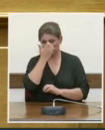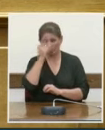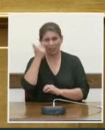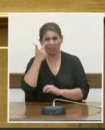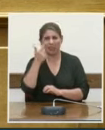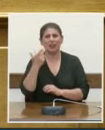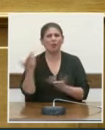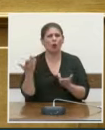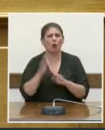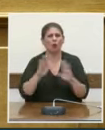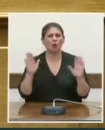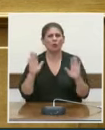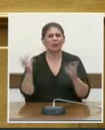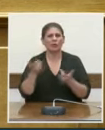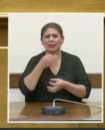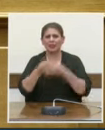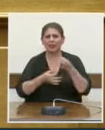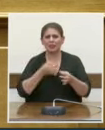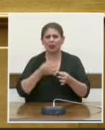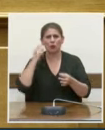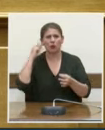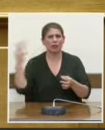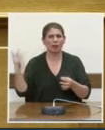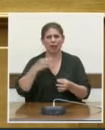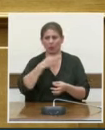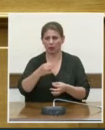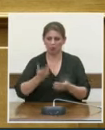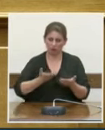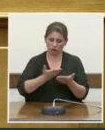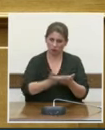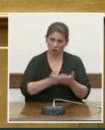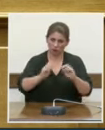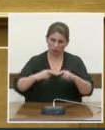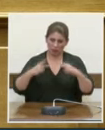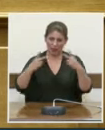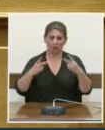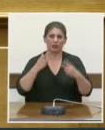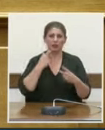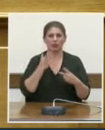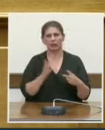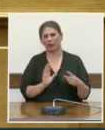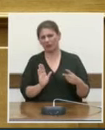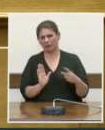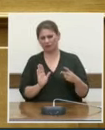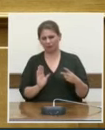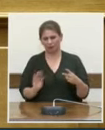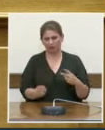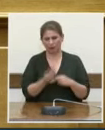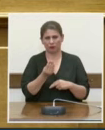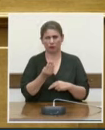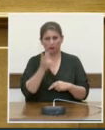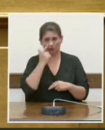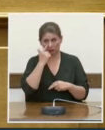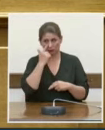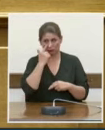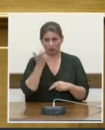κάτι, μια εξυπνάδα. Το καταθέτω λοιπόν και αυτό, την ανάρτηση, για να μην δημιουργούνται, αν